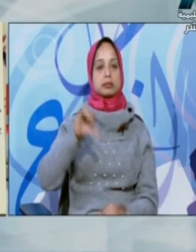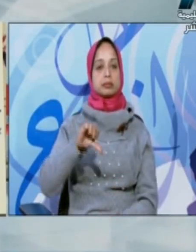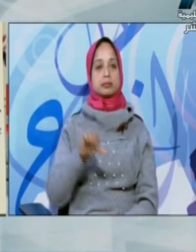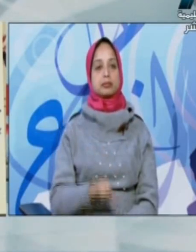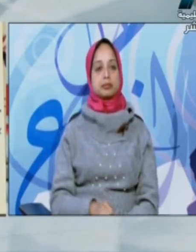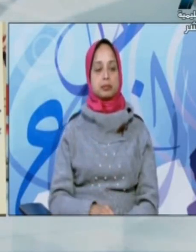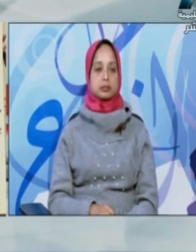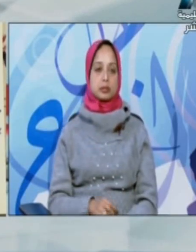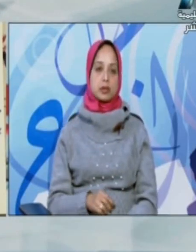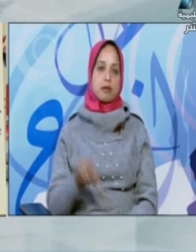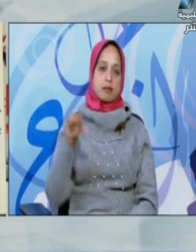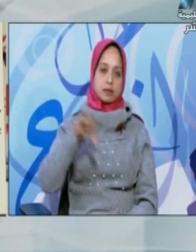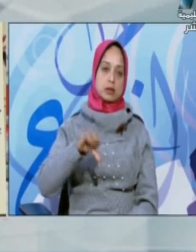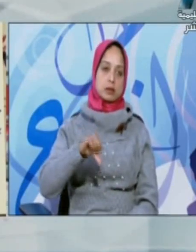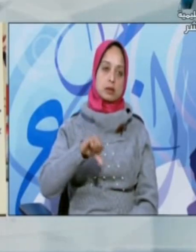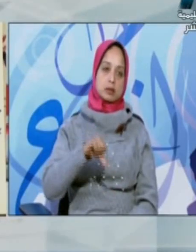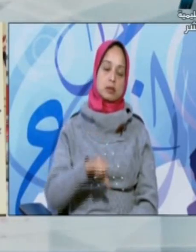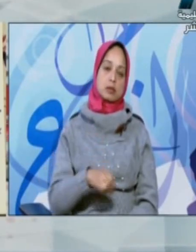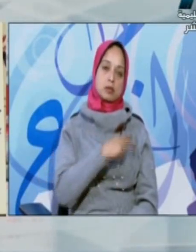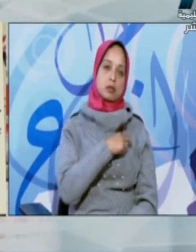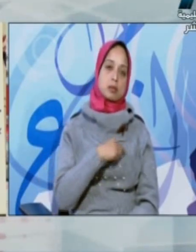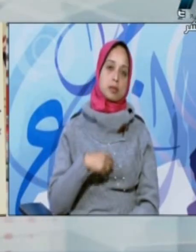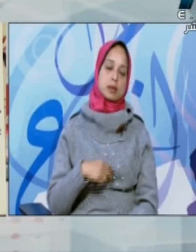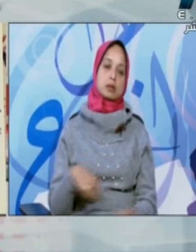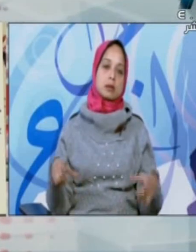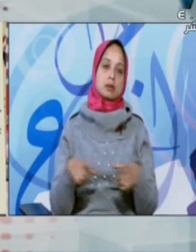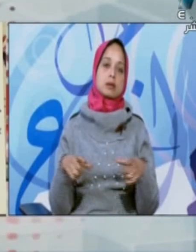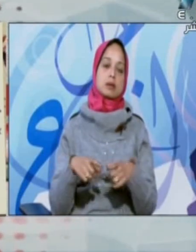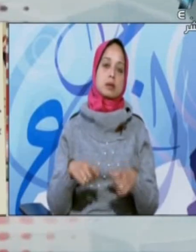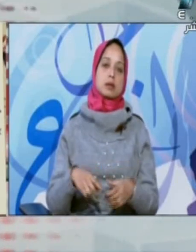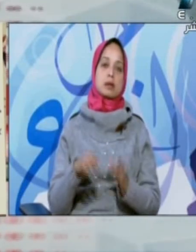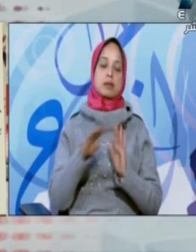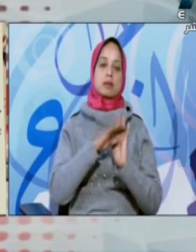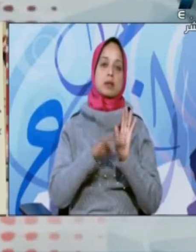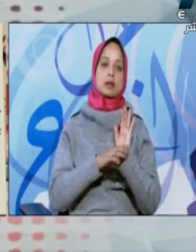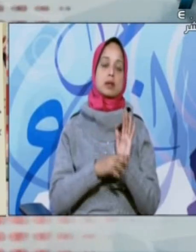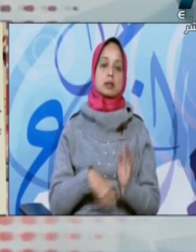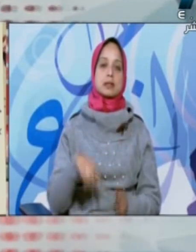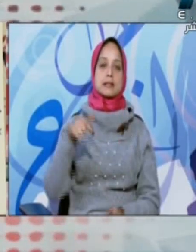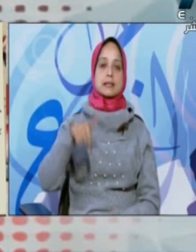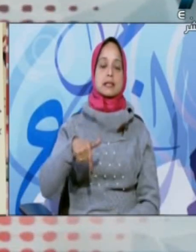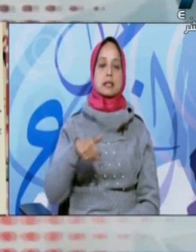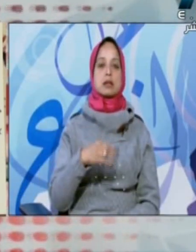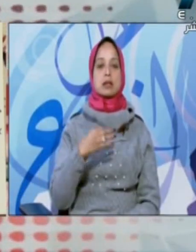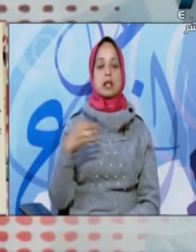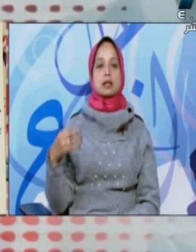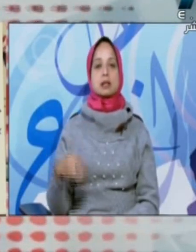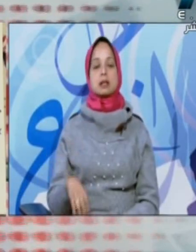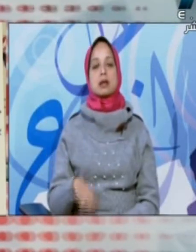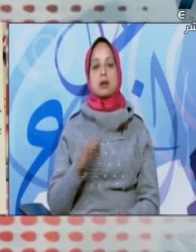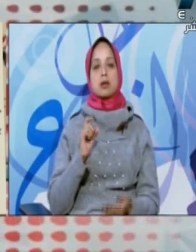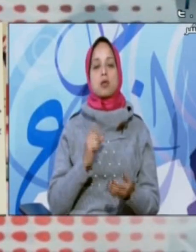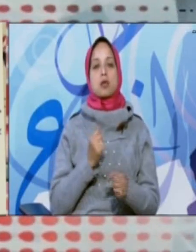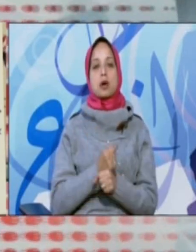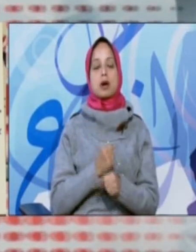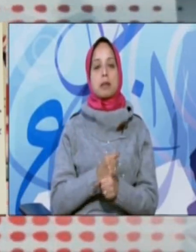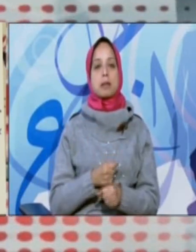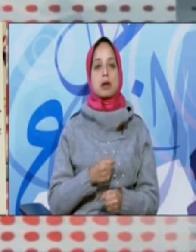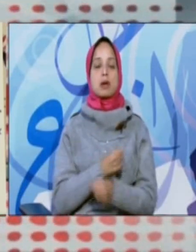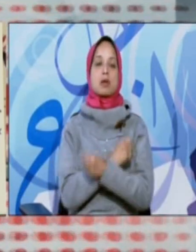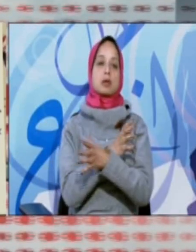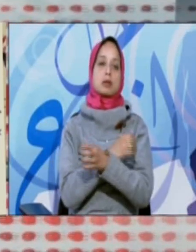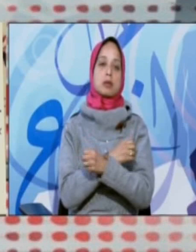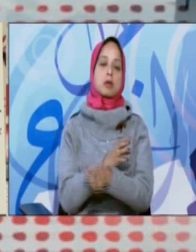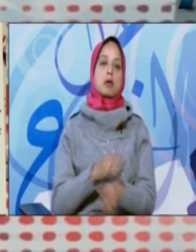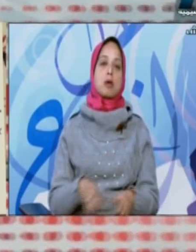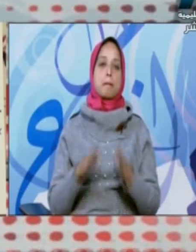قلت عندي هنا فشل حكومات الأقلية في تعديل 36 وتحقيق أي من الاستقلال لمصر أو وحدة وادي